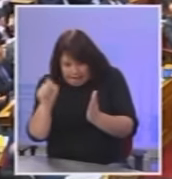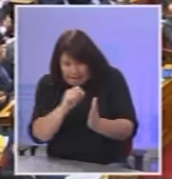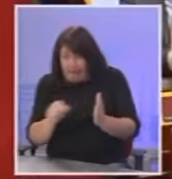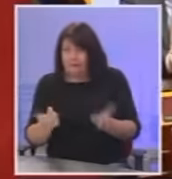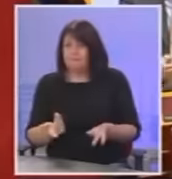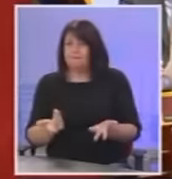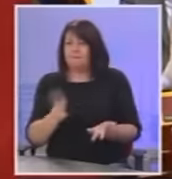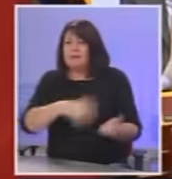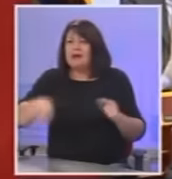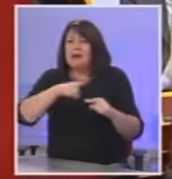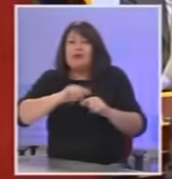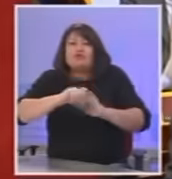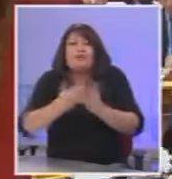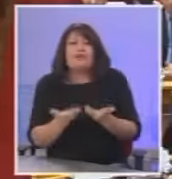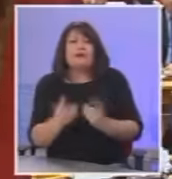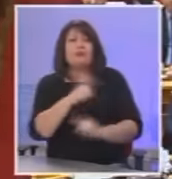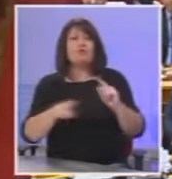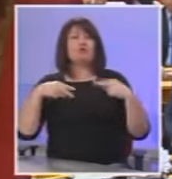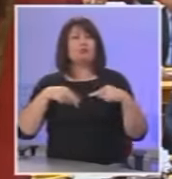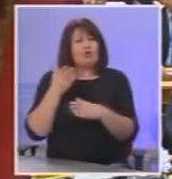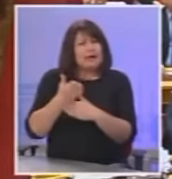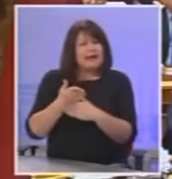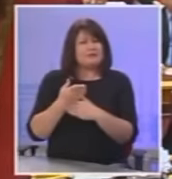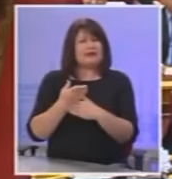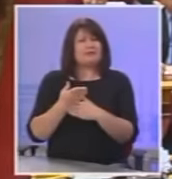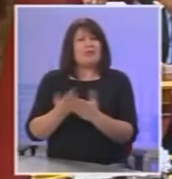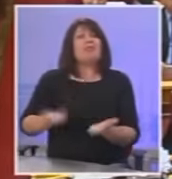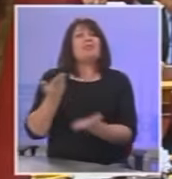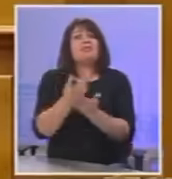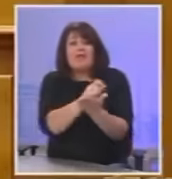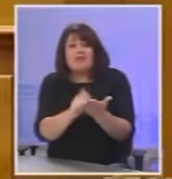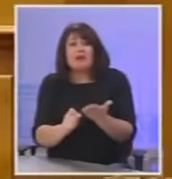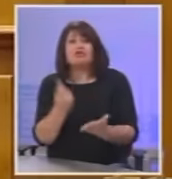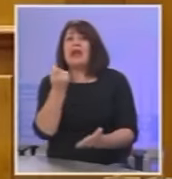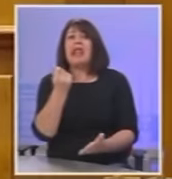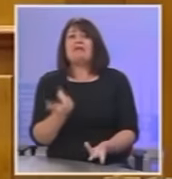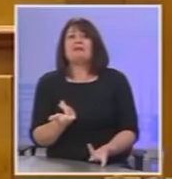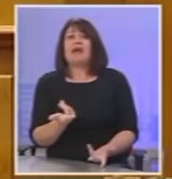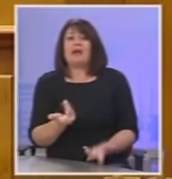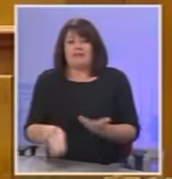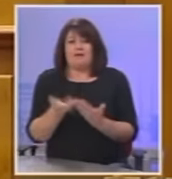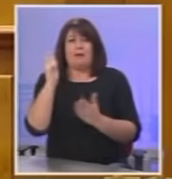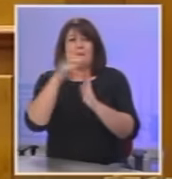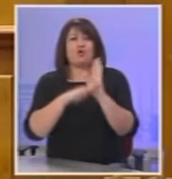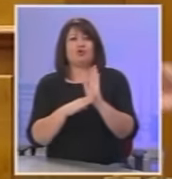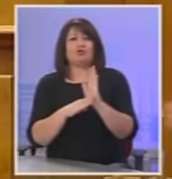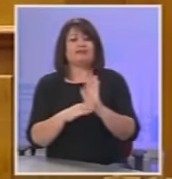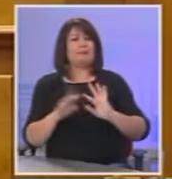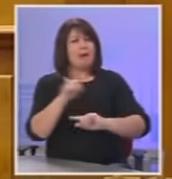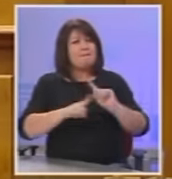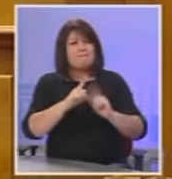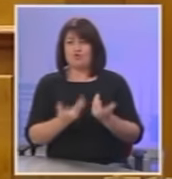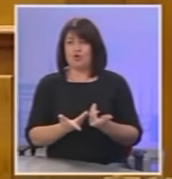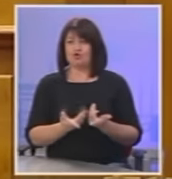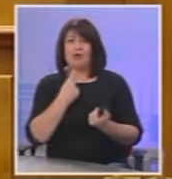τον ελληνικό λαό. Δεν είναι κουίζ αυτά, κυρίες και κύριοι συνάδελφοι. Δεν βοηθάνε το πολιτικό σύστημα καθόλου. Δεν βοηθάνε τον